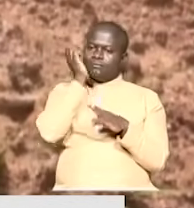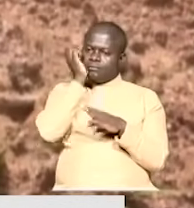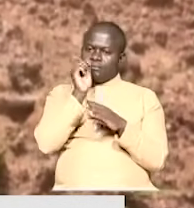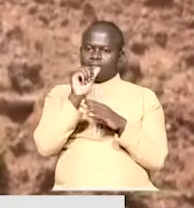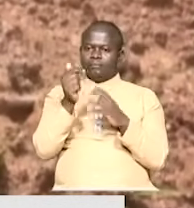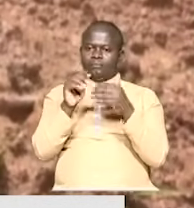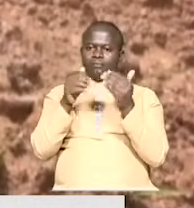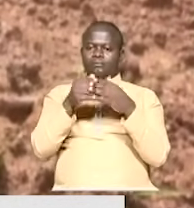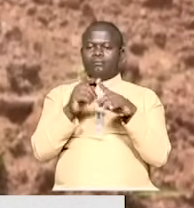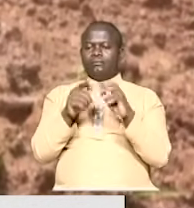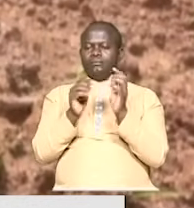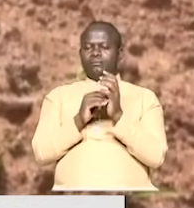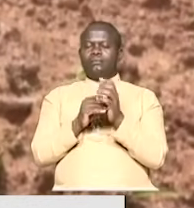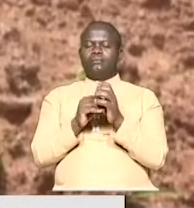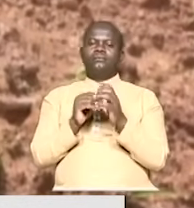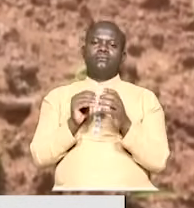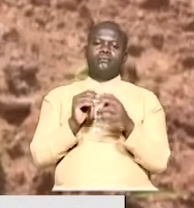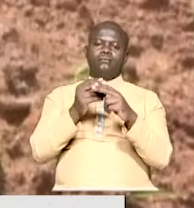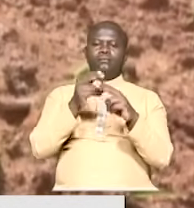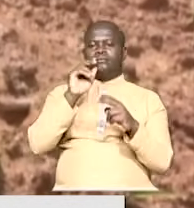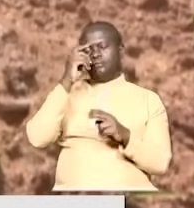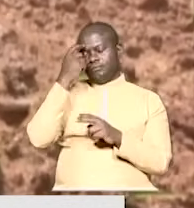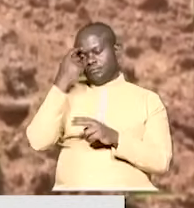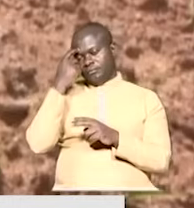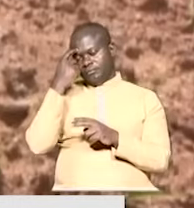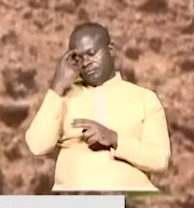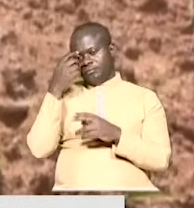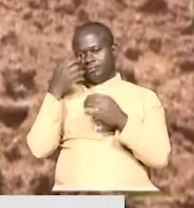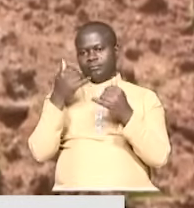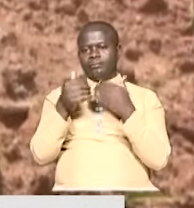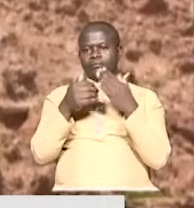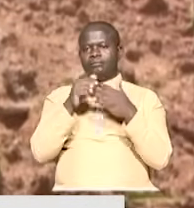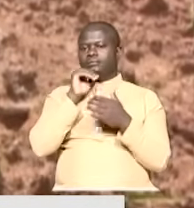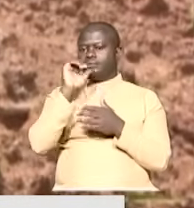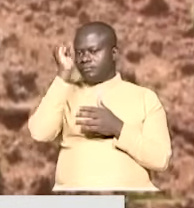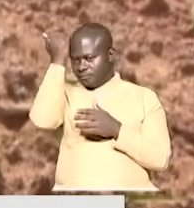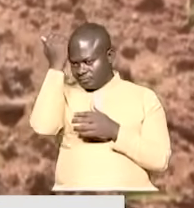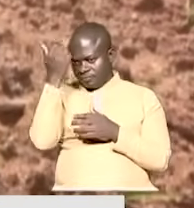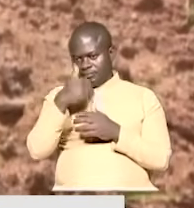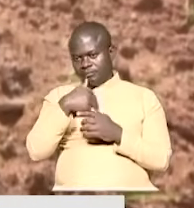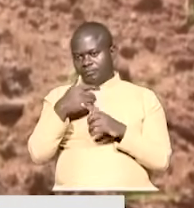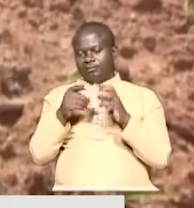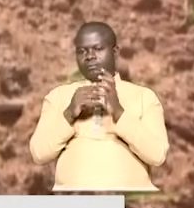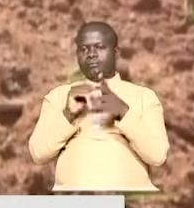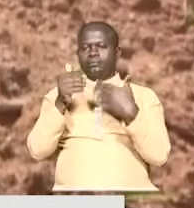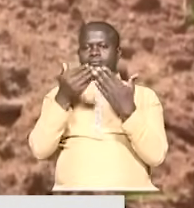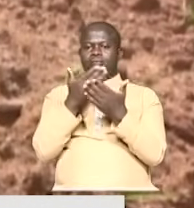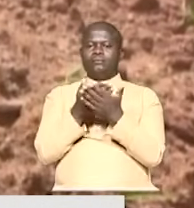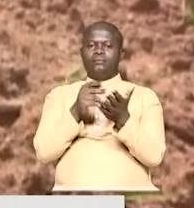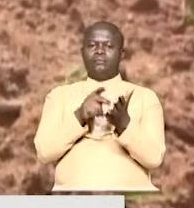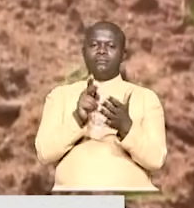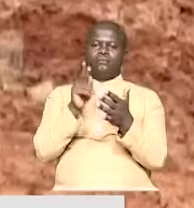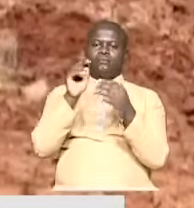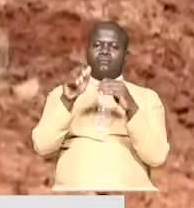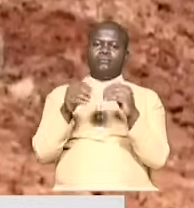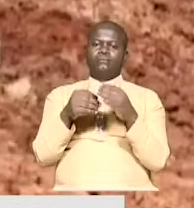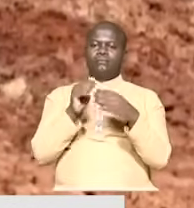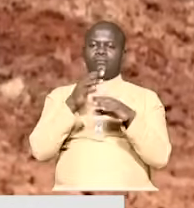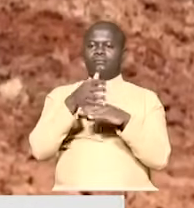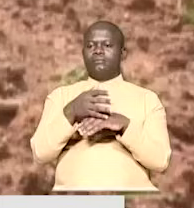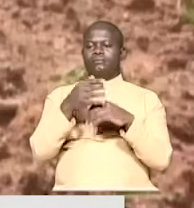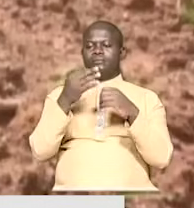itandukanye ariko kikaba ari igishanga bari baratijwe na leta kuri ubu nta bwishingizi bari bafite abishyuza ingurane ni abahinzi bagera